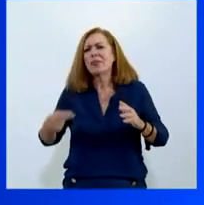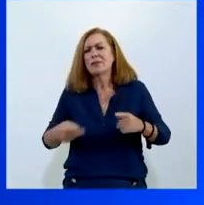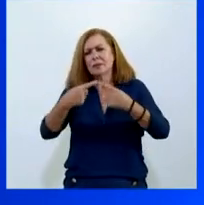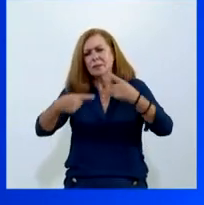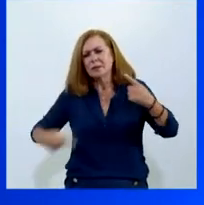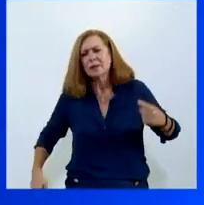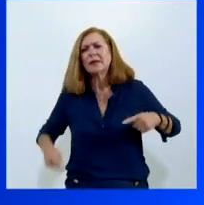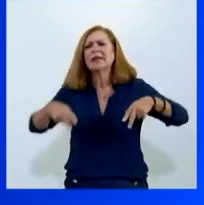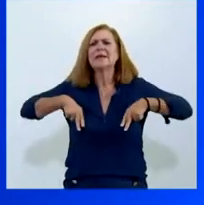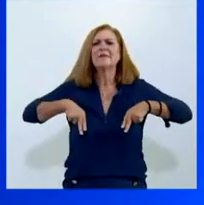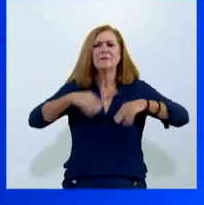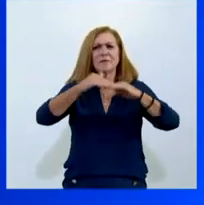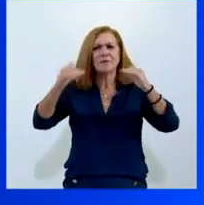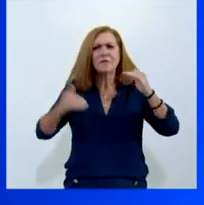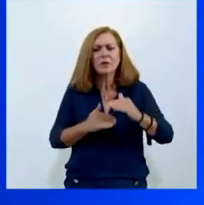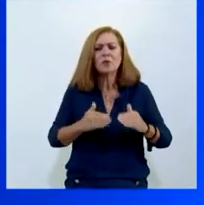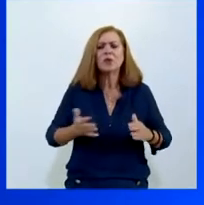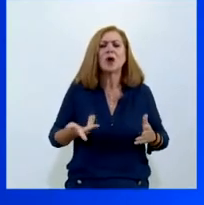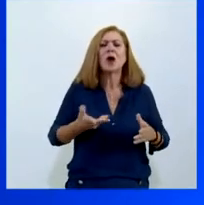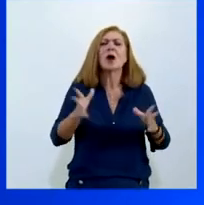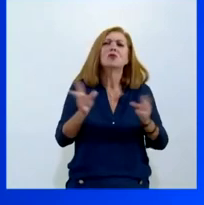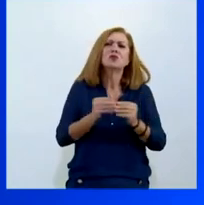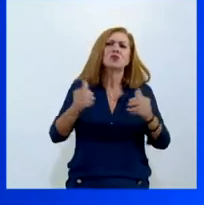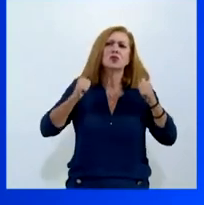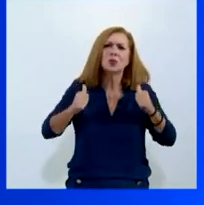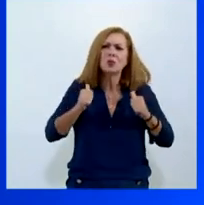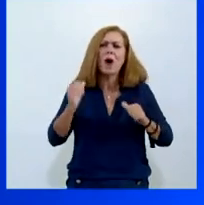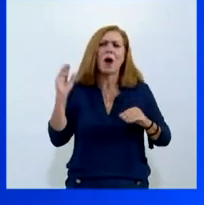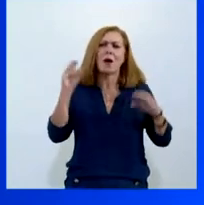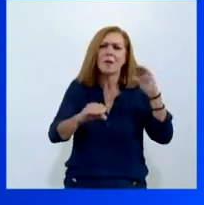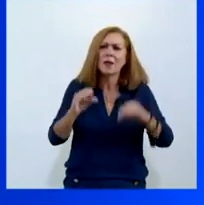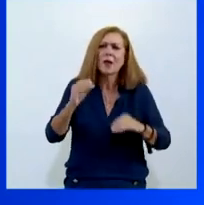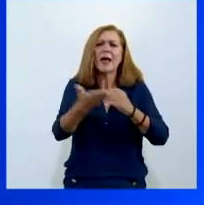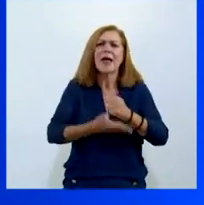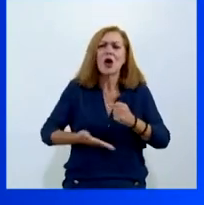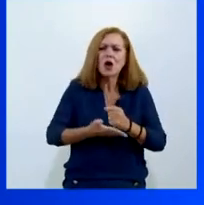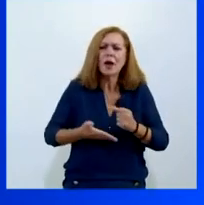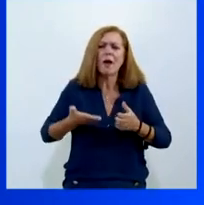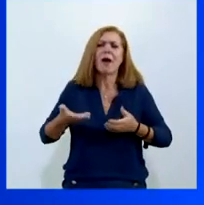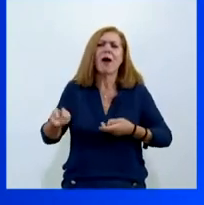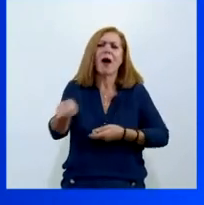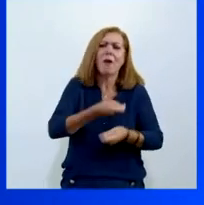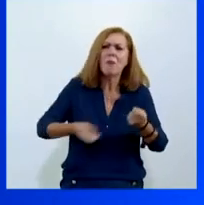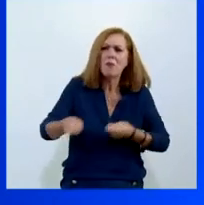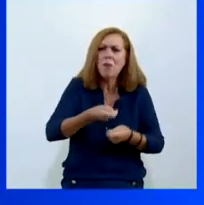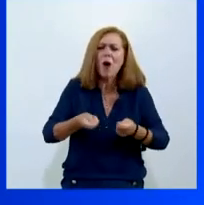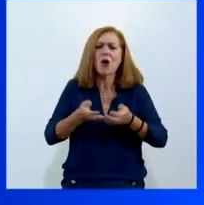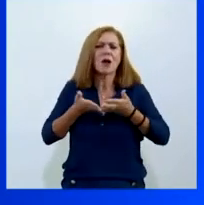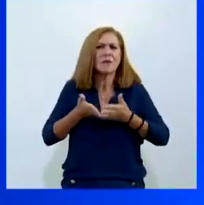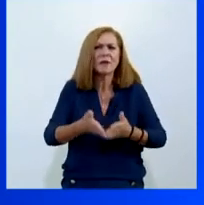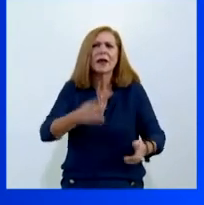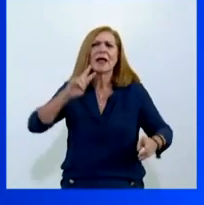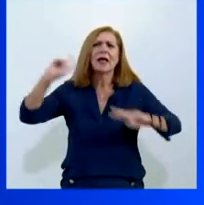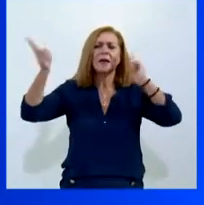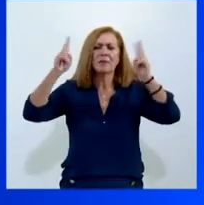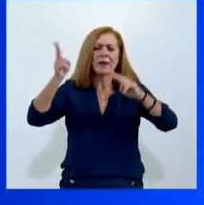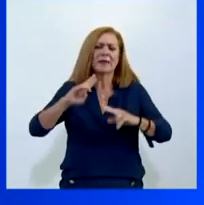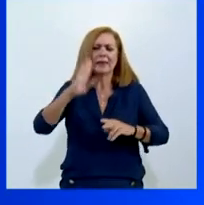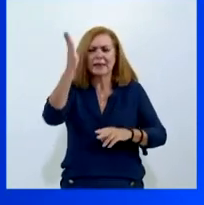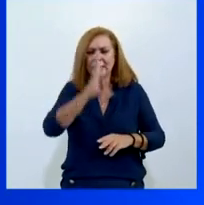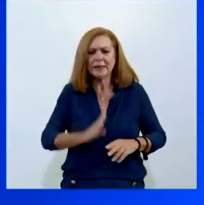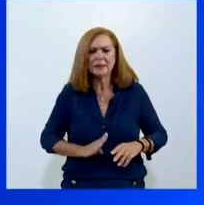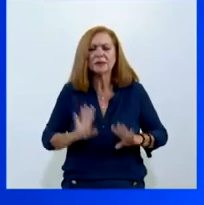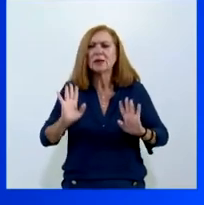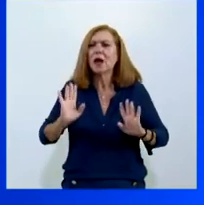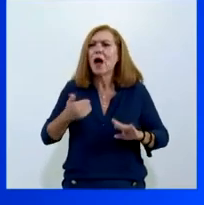κύριο Φραγκογιάννη σε τομείς όπως ο τουρισμός, οι επενδύσεις, η γεωργία, το εμπόριο, η ναυτιλία, η κλιματική κρίση. Η Ελλάδα δεν άλλαξε ποτέ